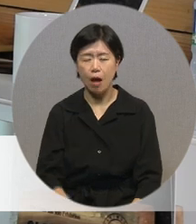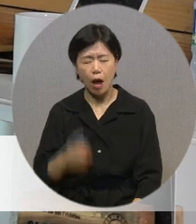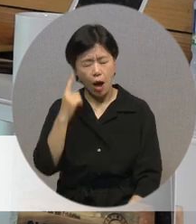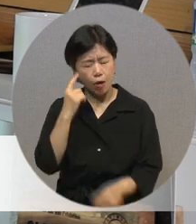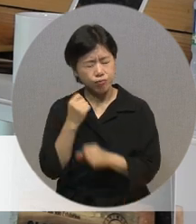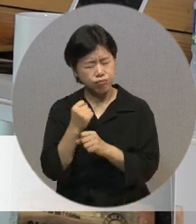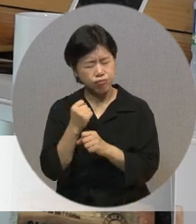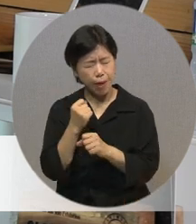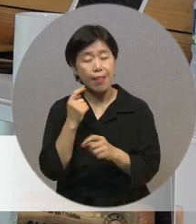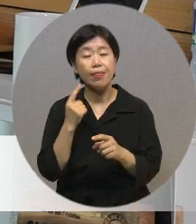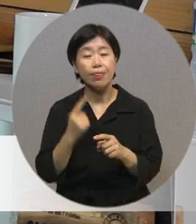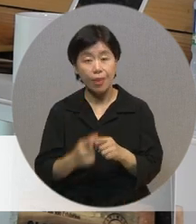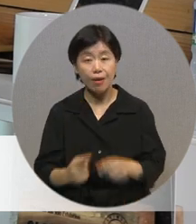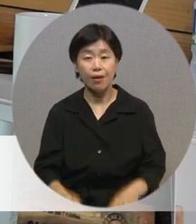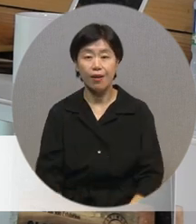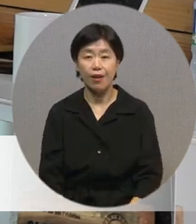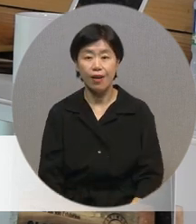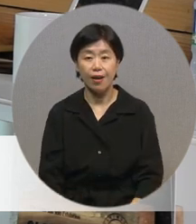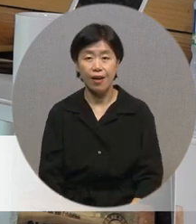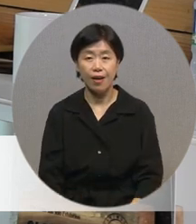연구를 하다 보니까